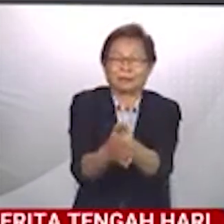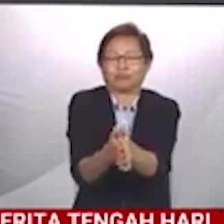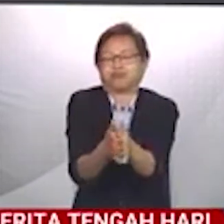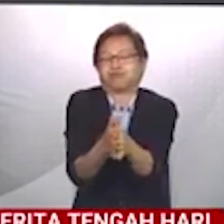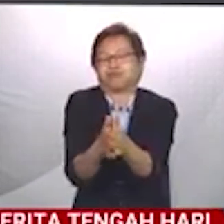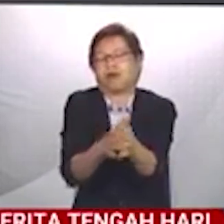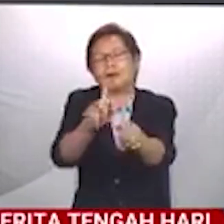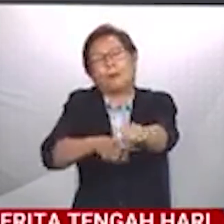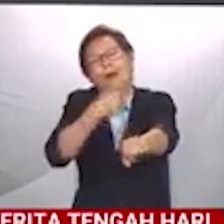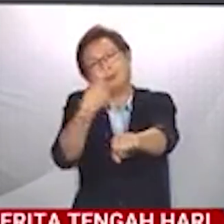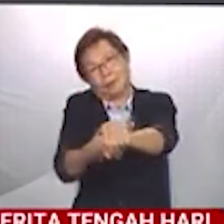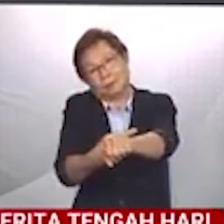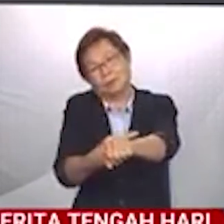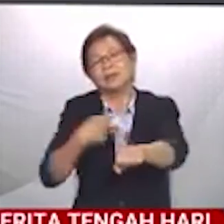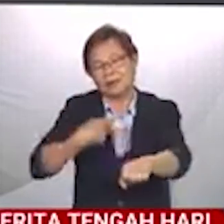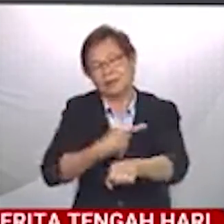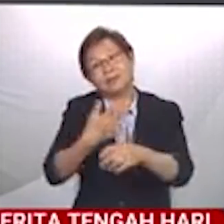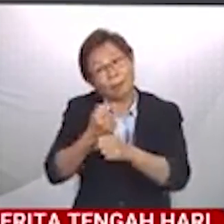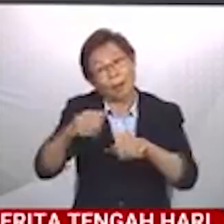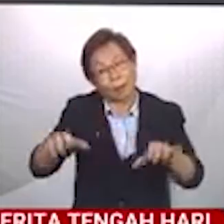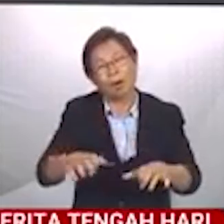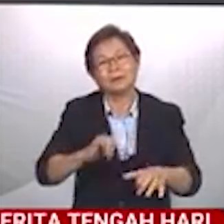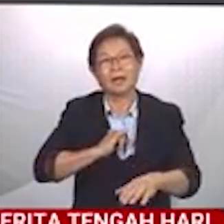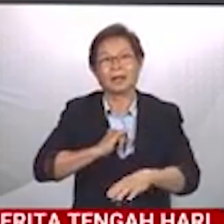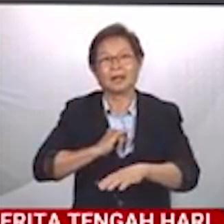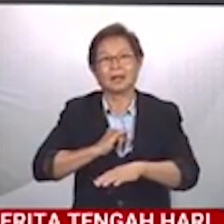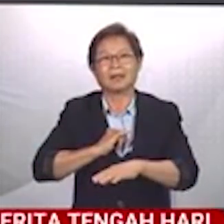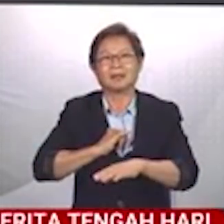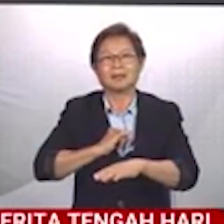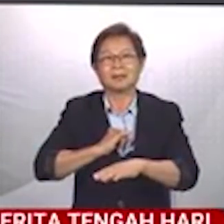masa. Jadi kalau itu dapat kita lakukan, saya kira kesan yang akan